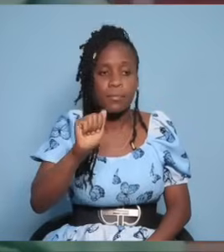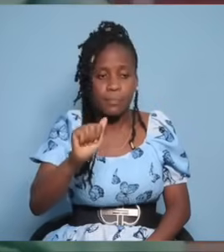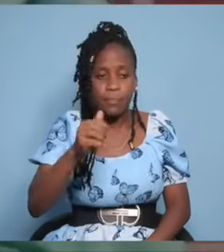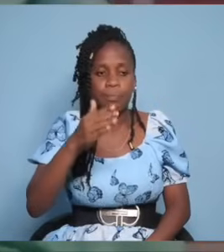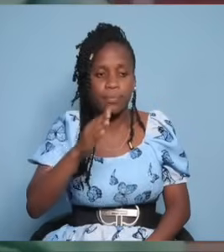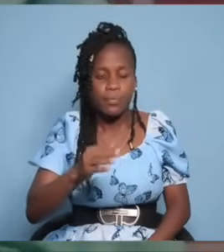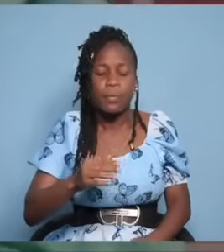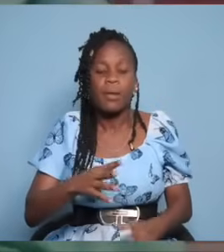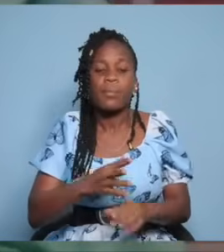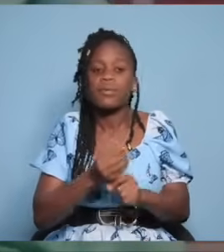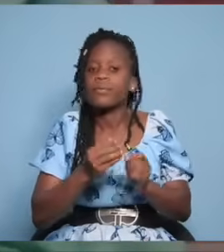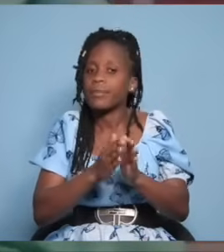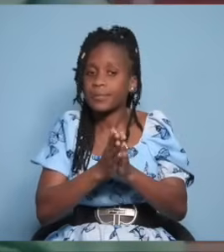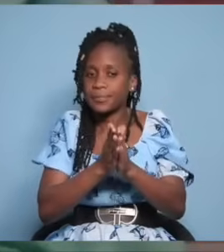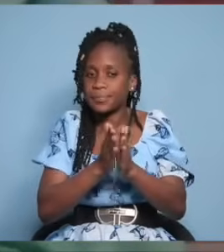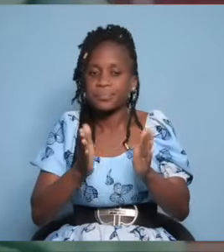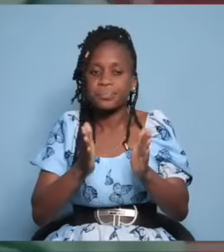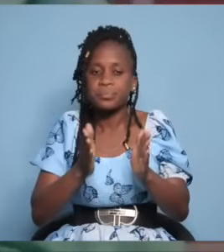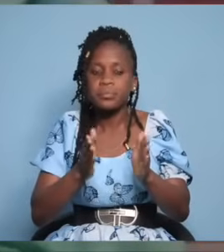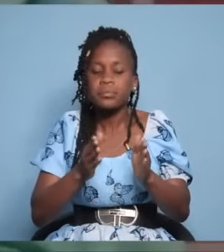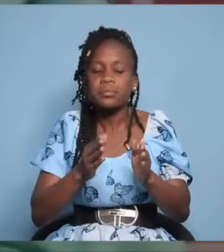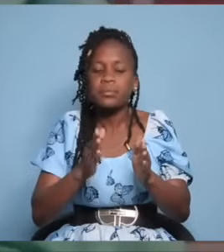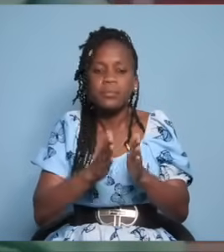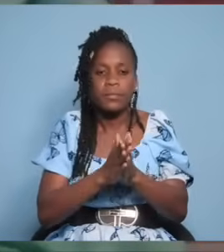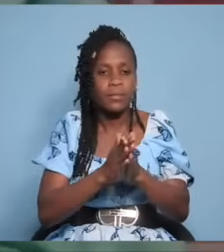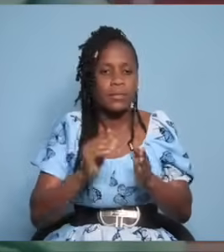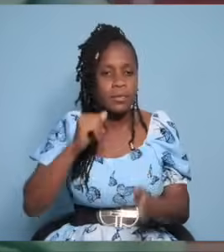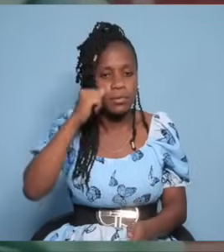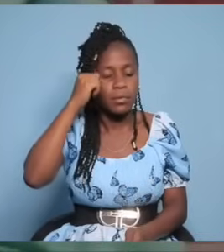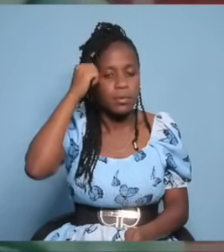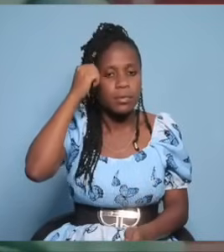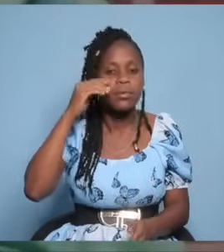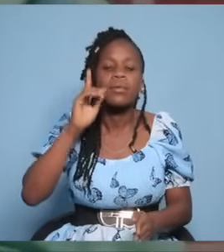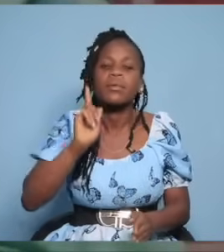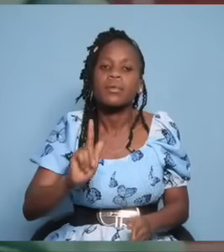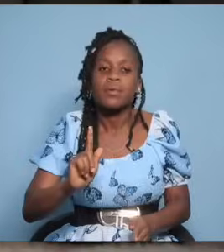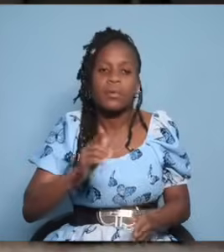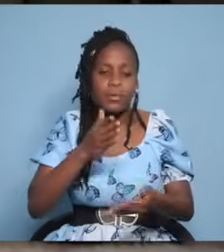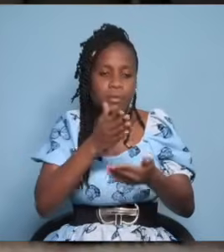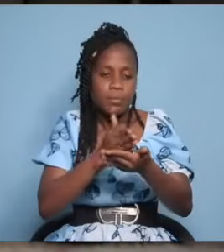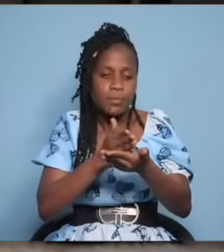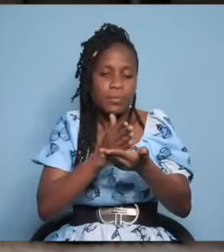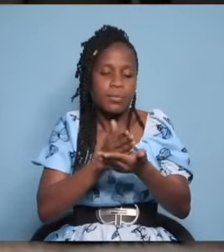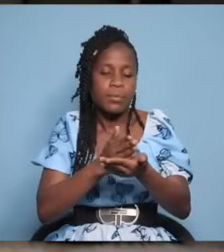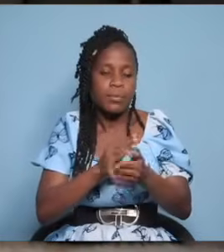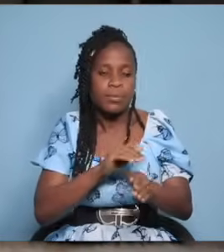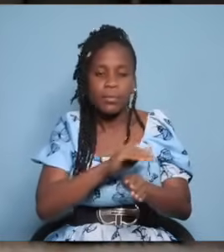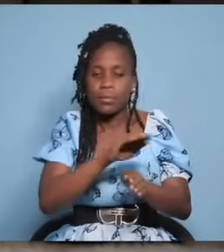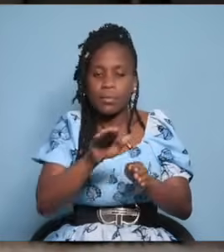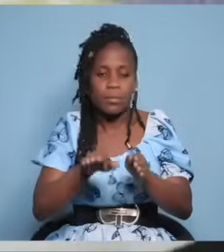amechukua nafasi nyingi katika serikali hii ya Sudan, ikiwemo makamu wa rais pia.